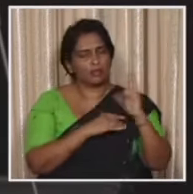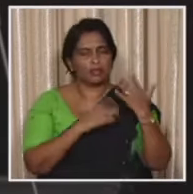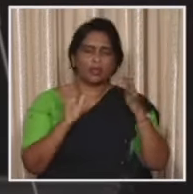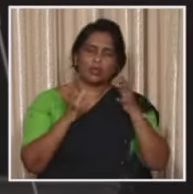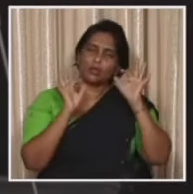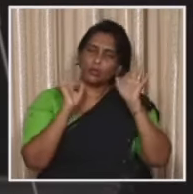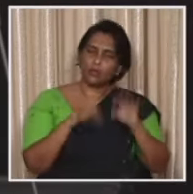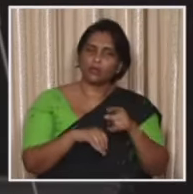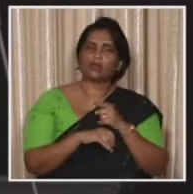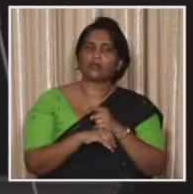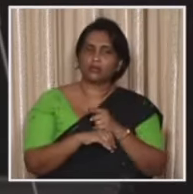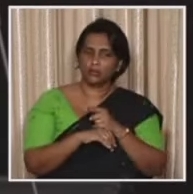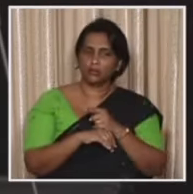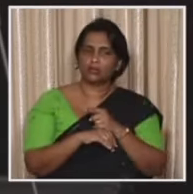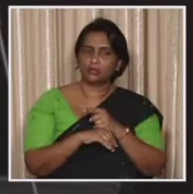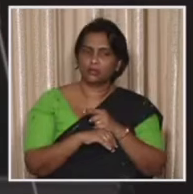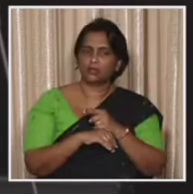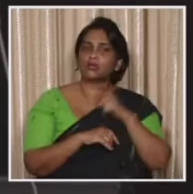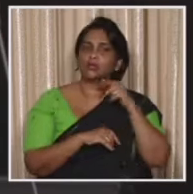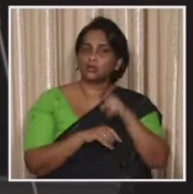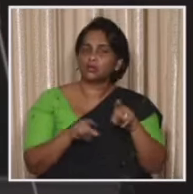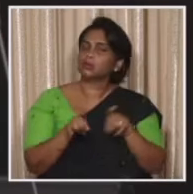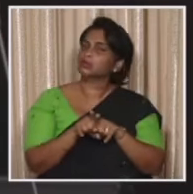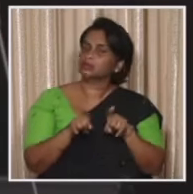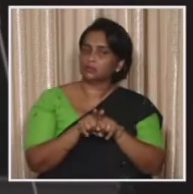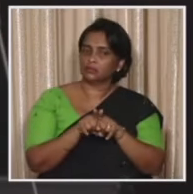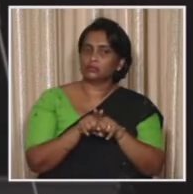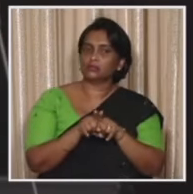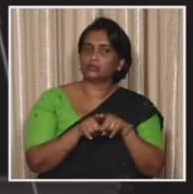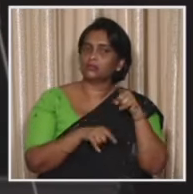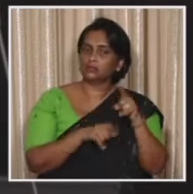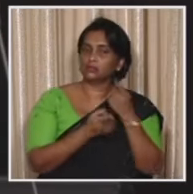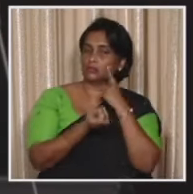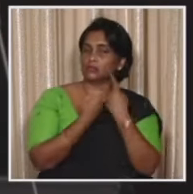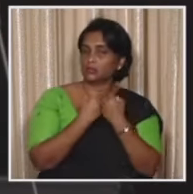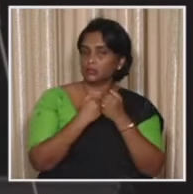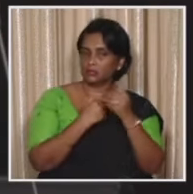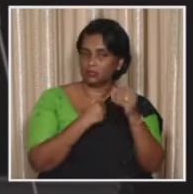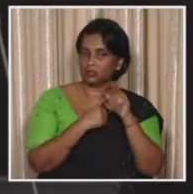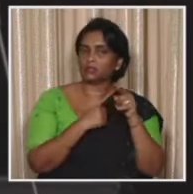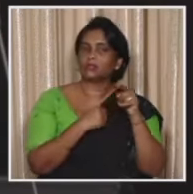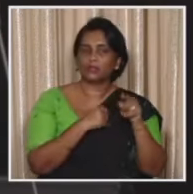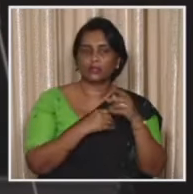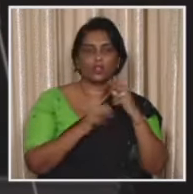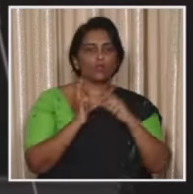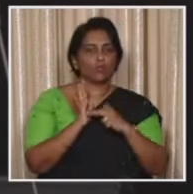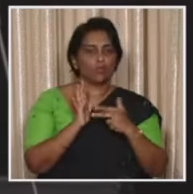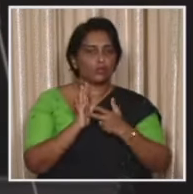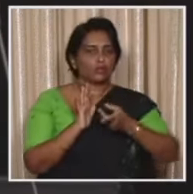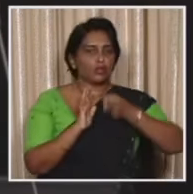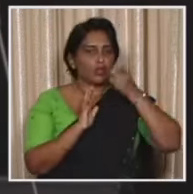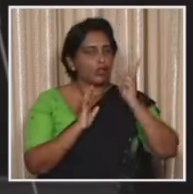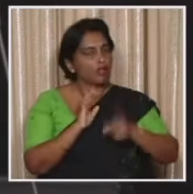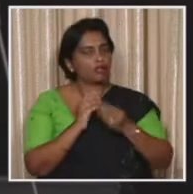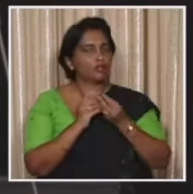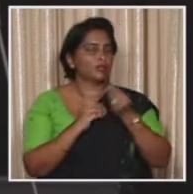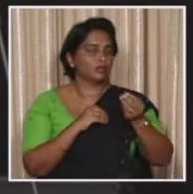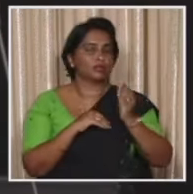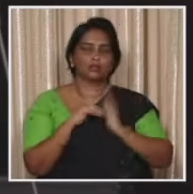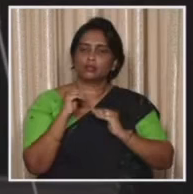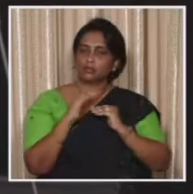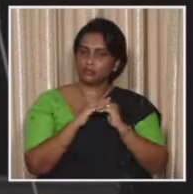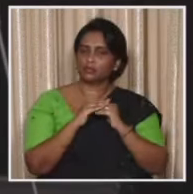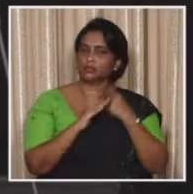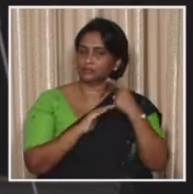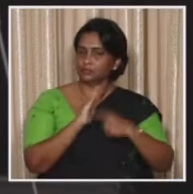අවශ්‍ය නොවන ඒවා තියෙනවා. ඒ අනුව ඒවා ඇසස් කරලා බලලා ඒ ව්‍යාපෘති වලට අනුමැතිය දෙන ක්‍රමයක්